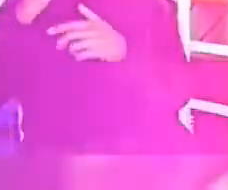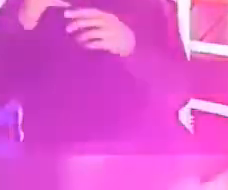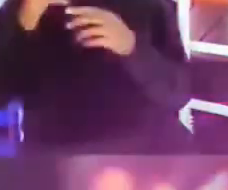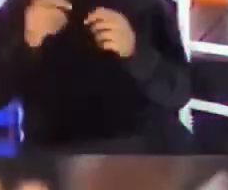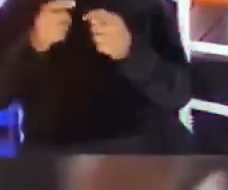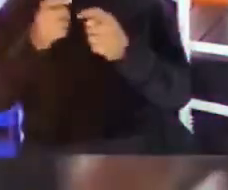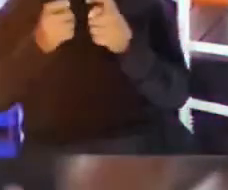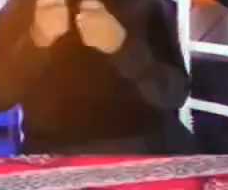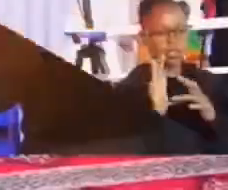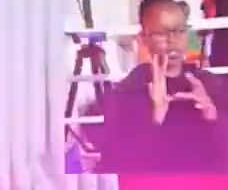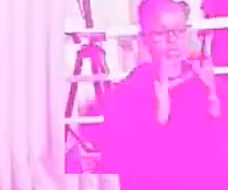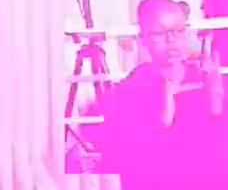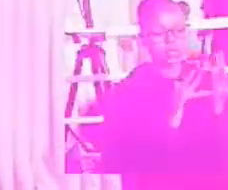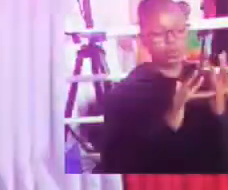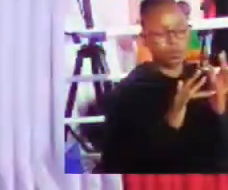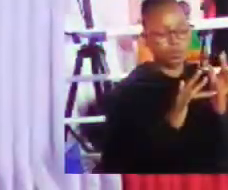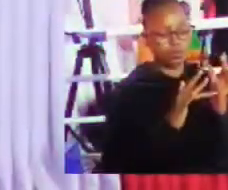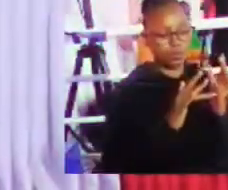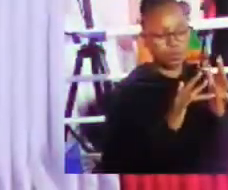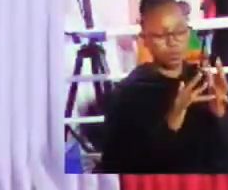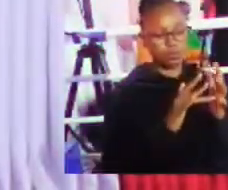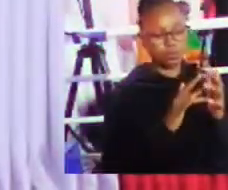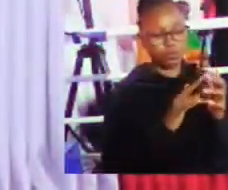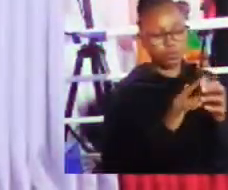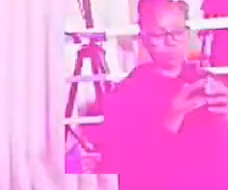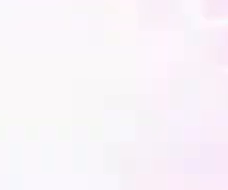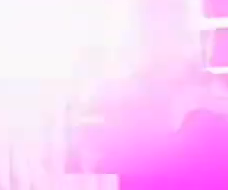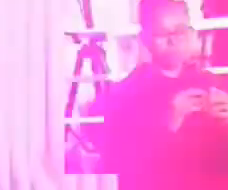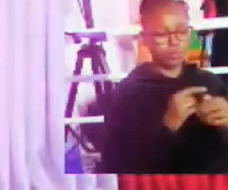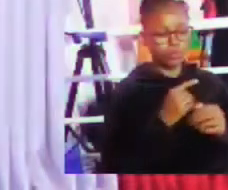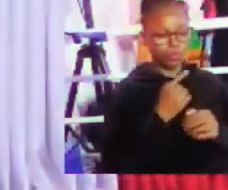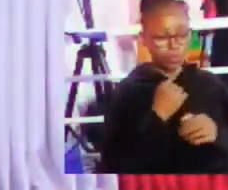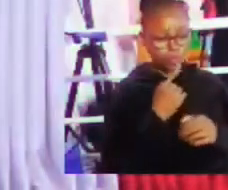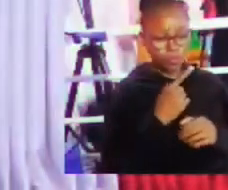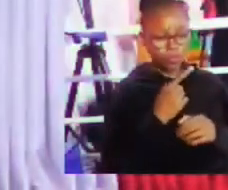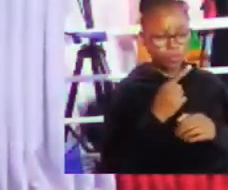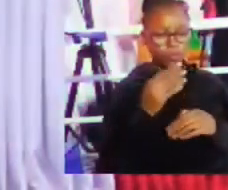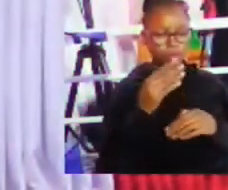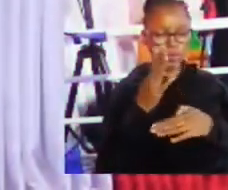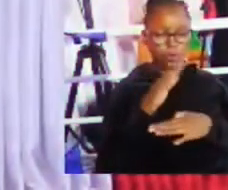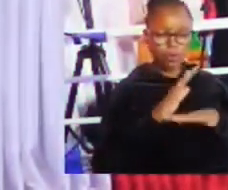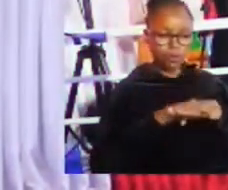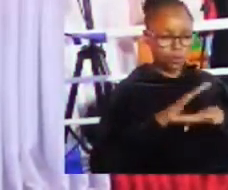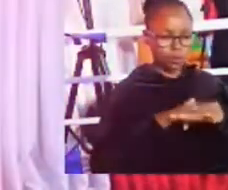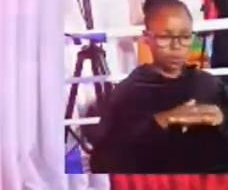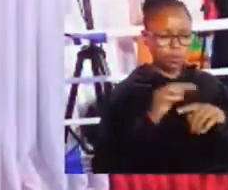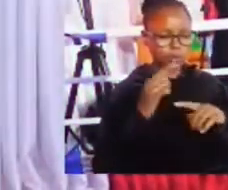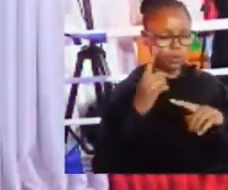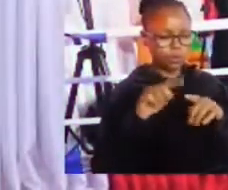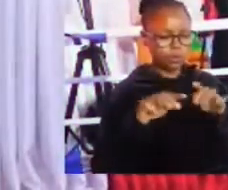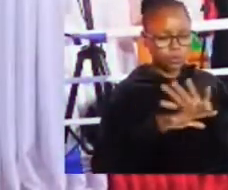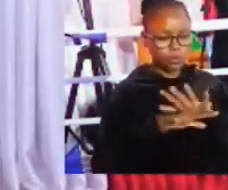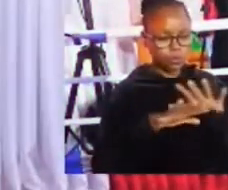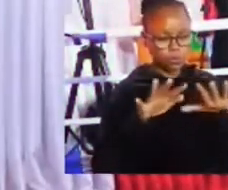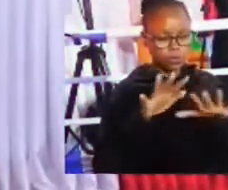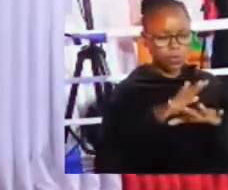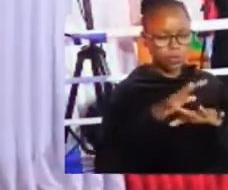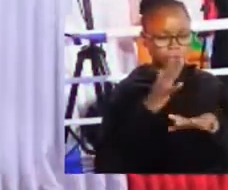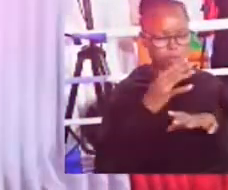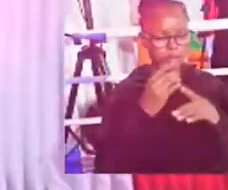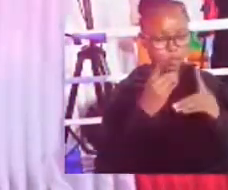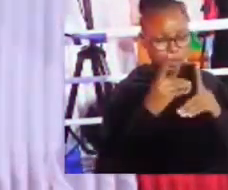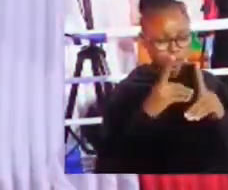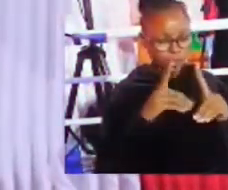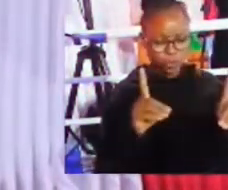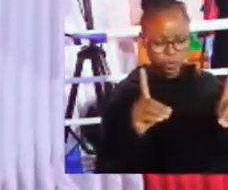Amen Uyo konwa maga irazi Tumura kanuwa gaguire gainewega Mwambia asante ni kwa sababu ya ukombozi. Kila